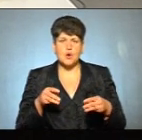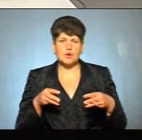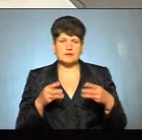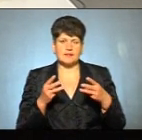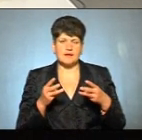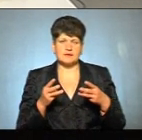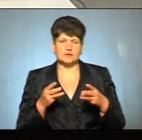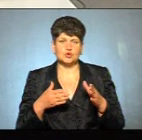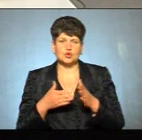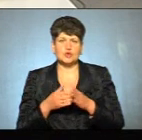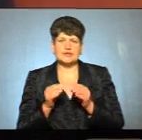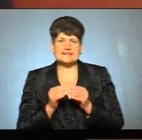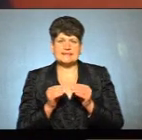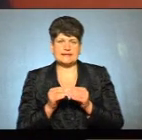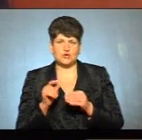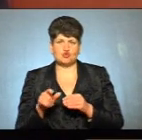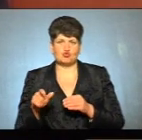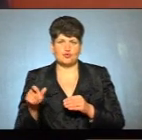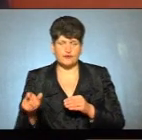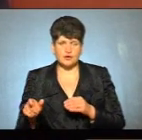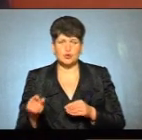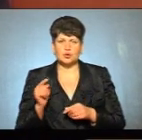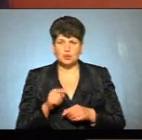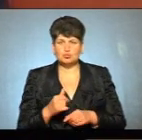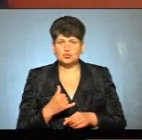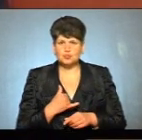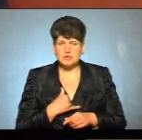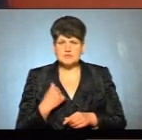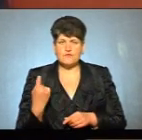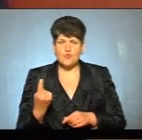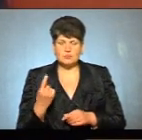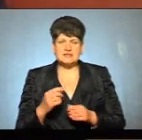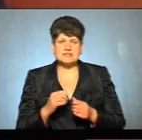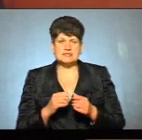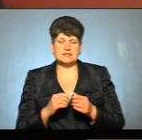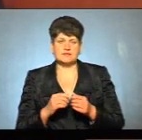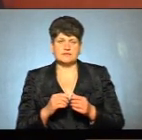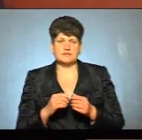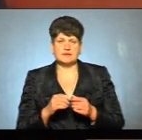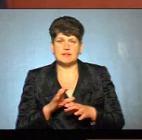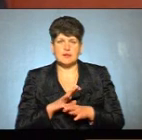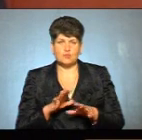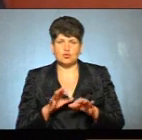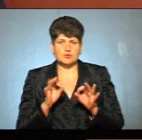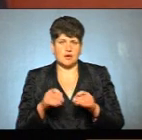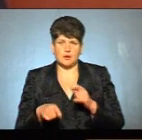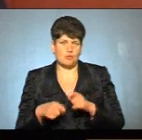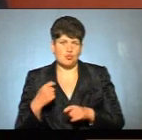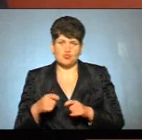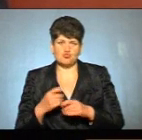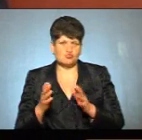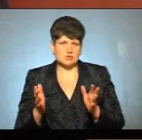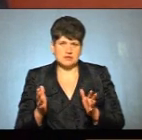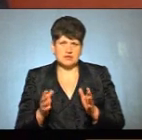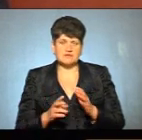онлайн-трансляції до 10 чоловік. От тому в нас в області, в церквах не спостерігалося жодних порушень.